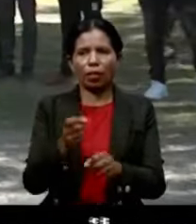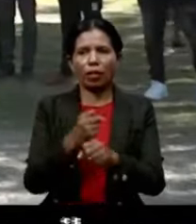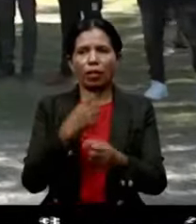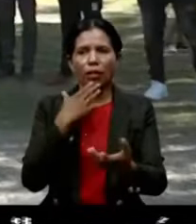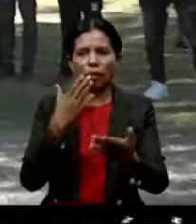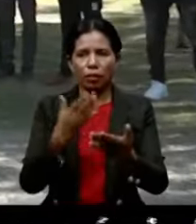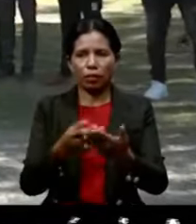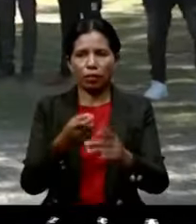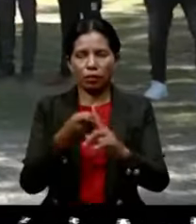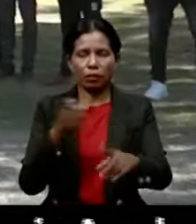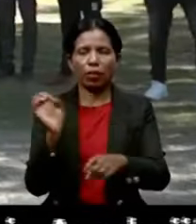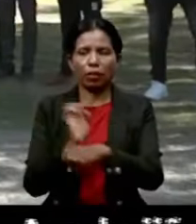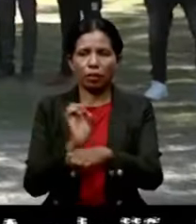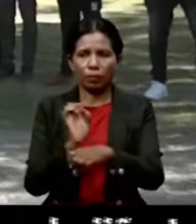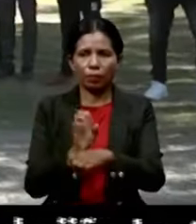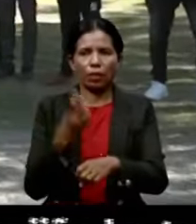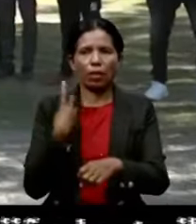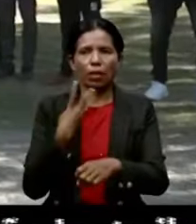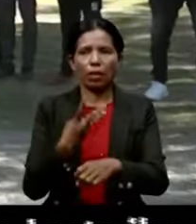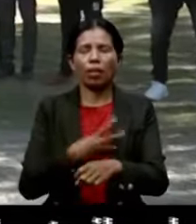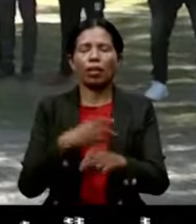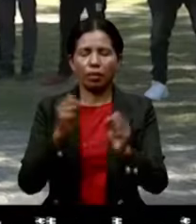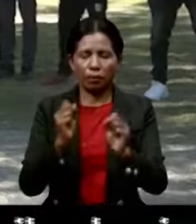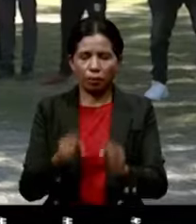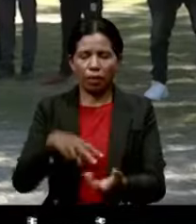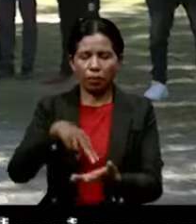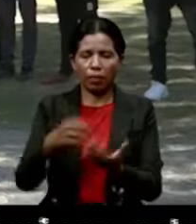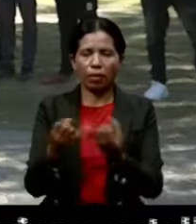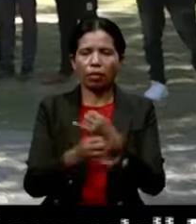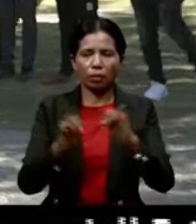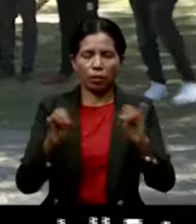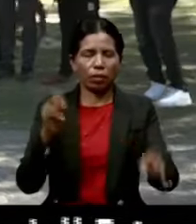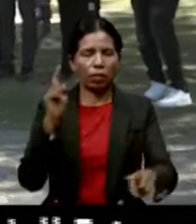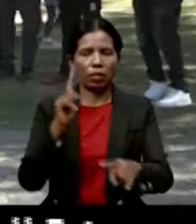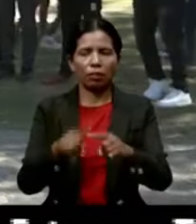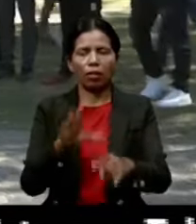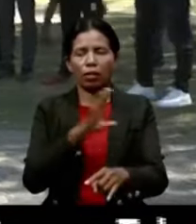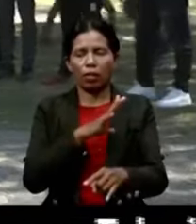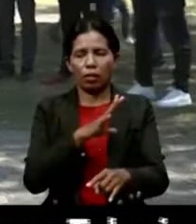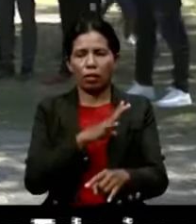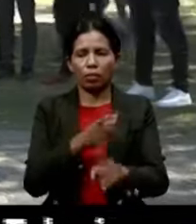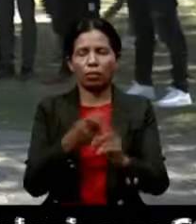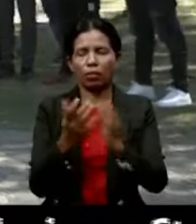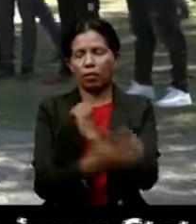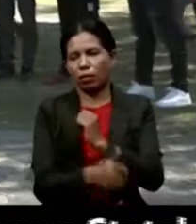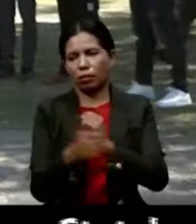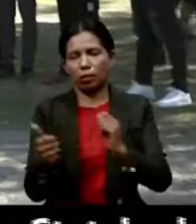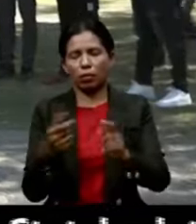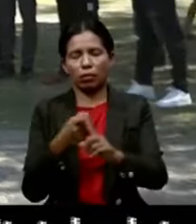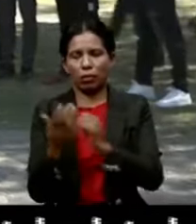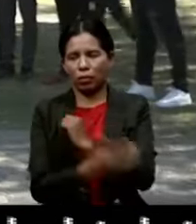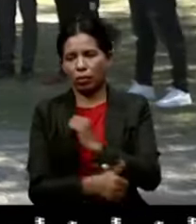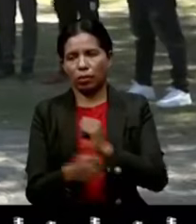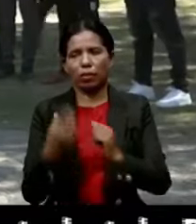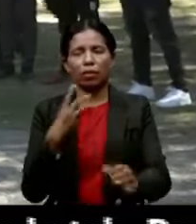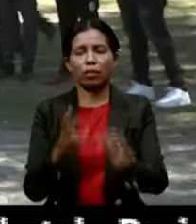kelihatan parte ekonomi ini atau ne ita ita bela hamrik independen mai bela label depende ba importasaun rai liu se ita